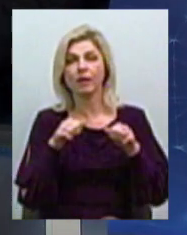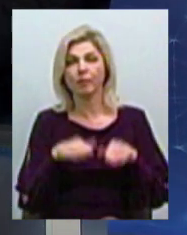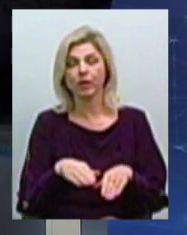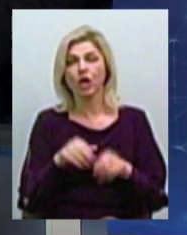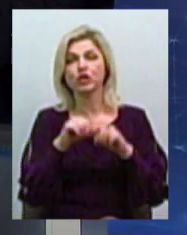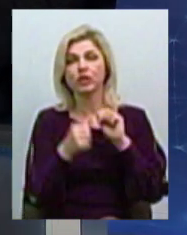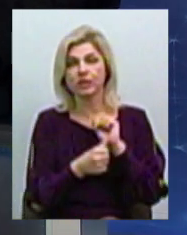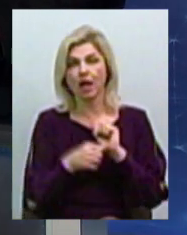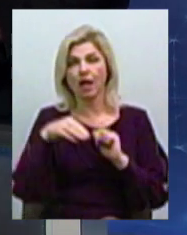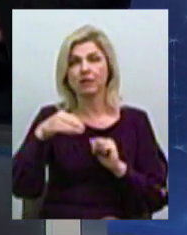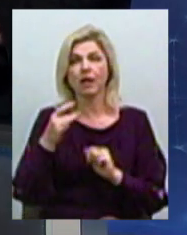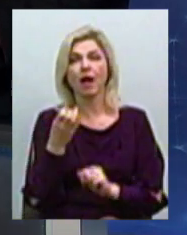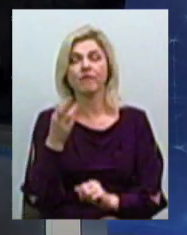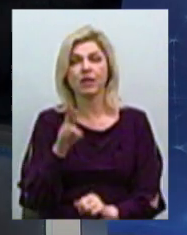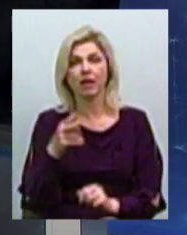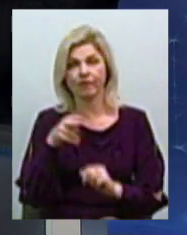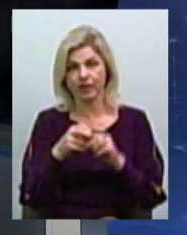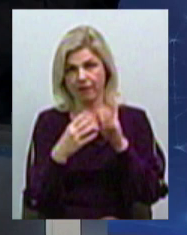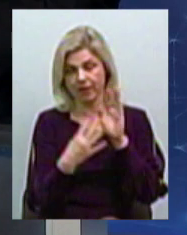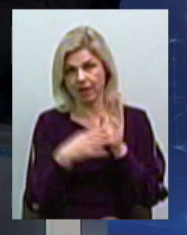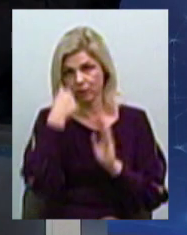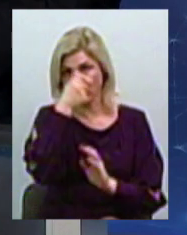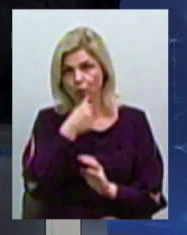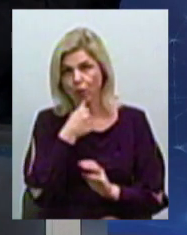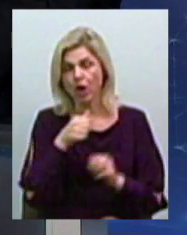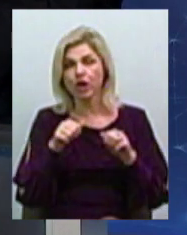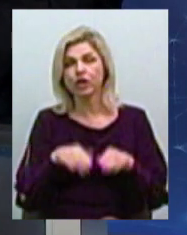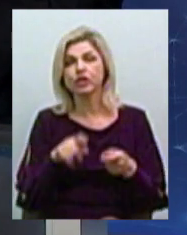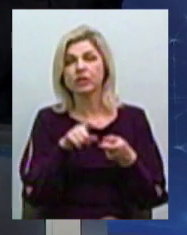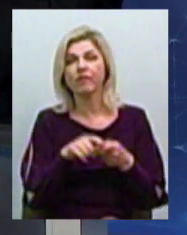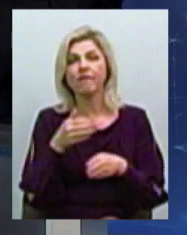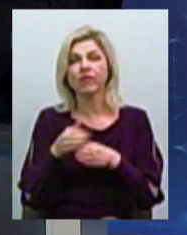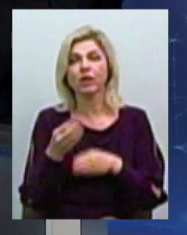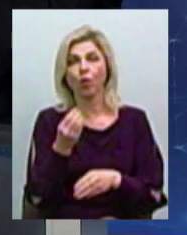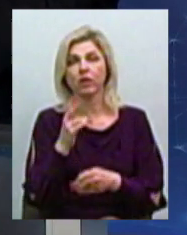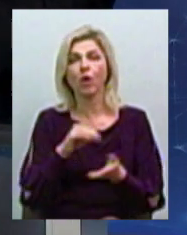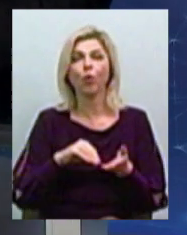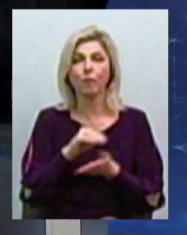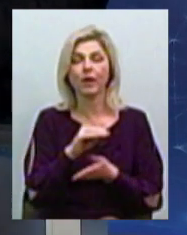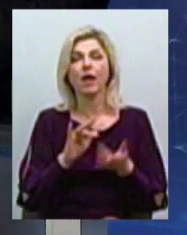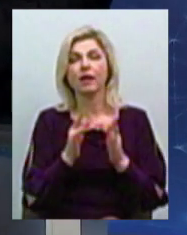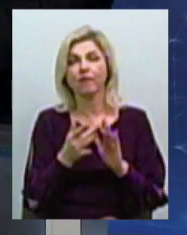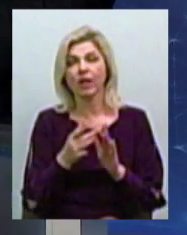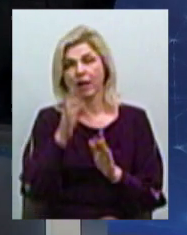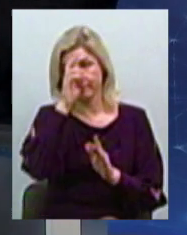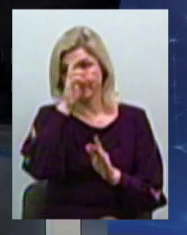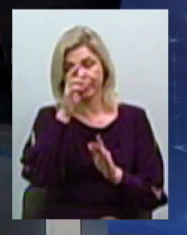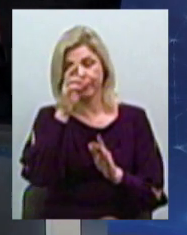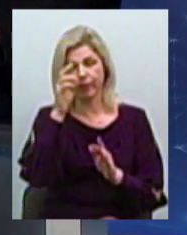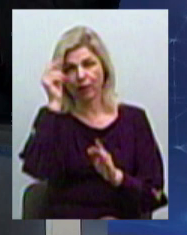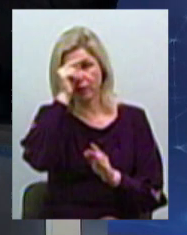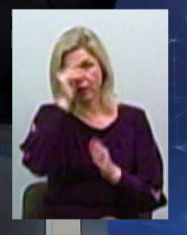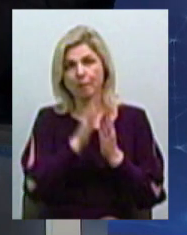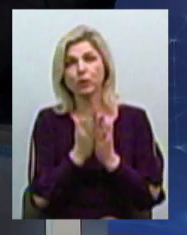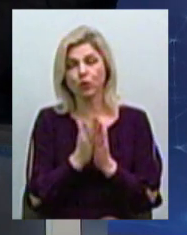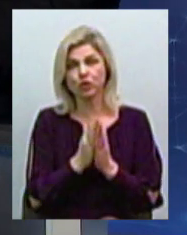ради 16 травня 2019 року. Рішення стосувалося виділення коштів на закупівлю електронних підручників. Стосовно